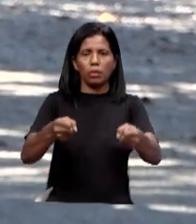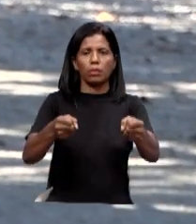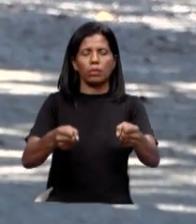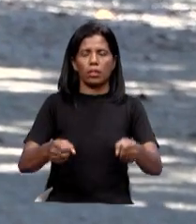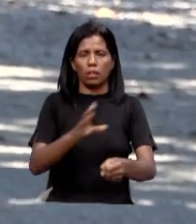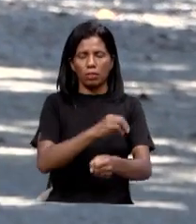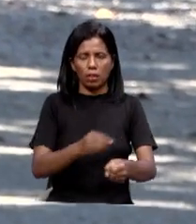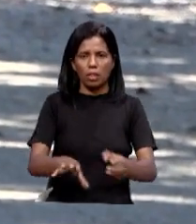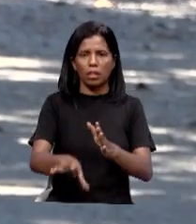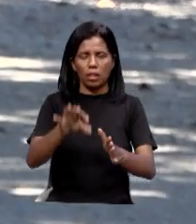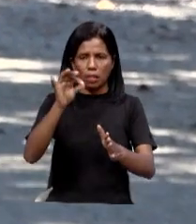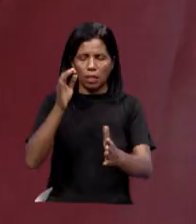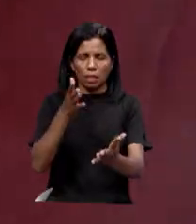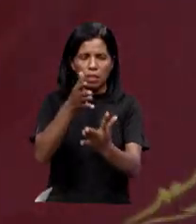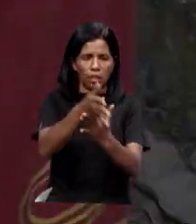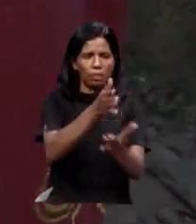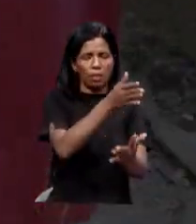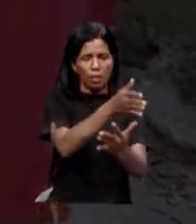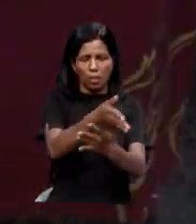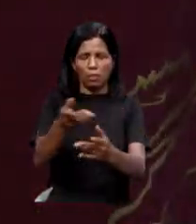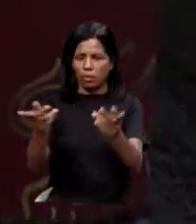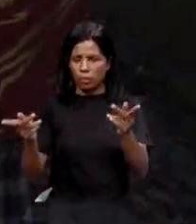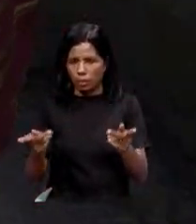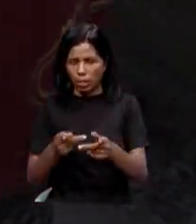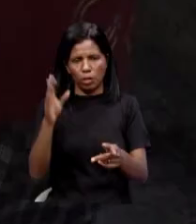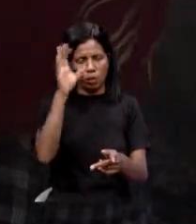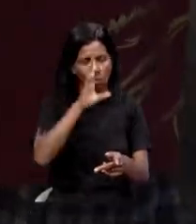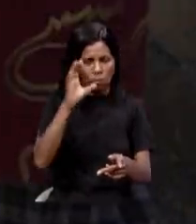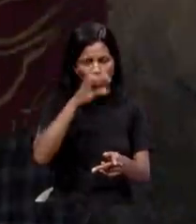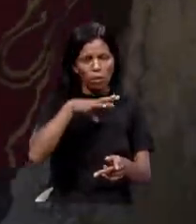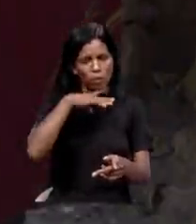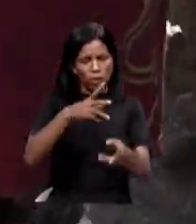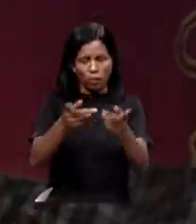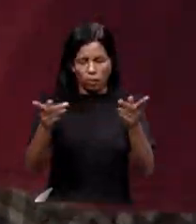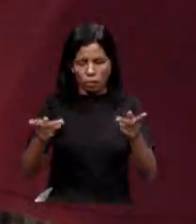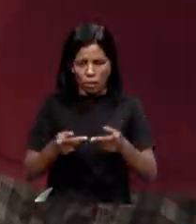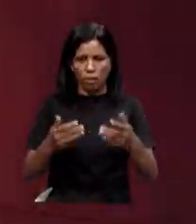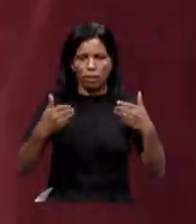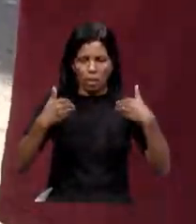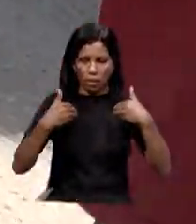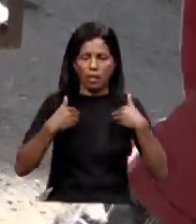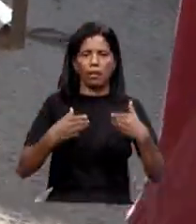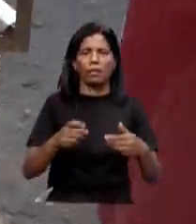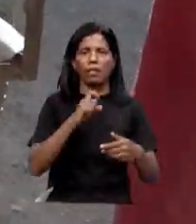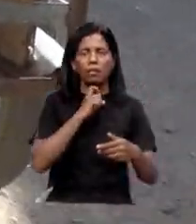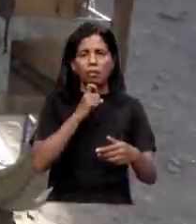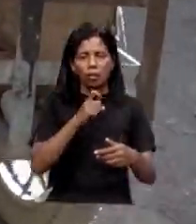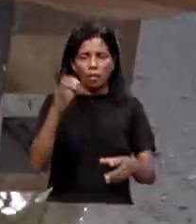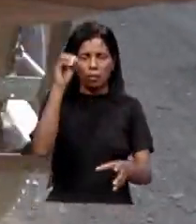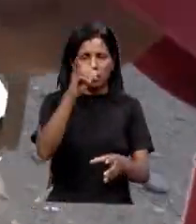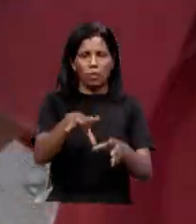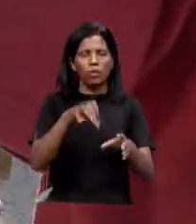lata, tama no sai bairo, haleu babuka lisu fating nebe baibain komunidade sira soe lisu